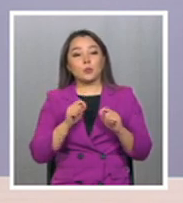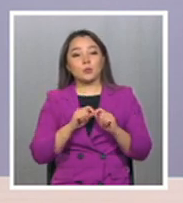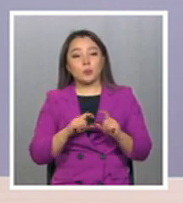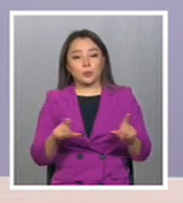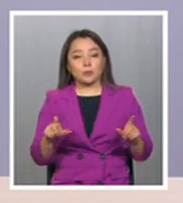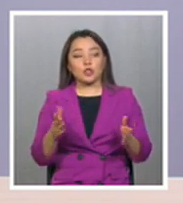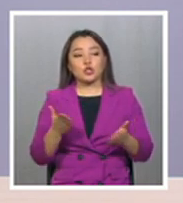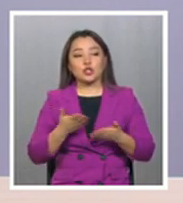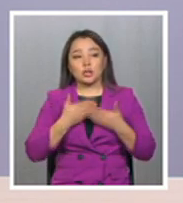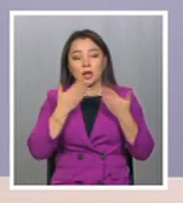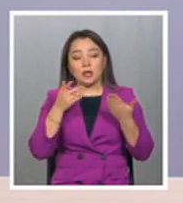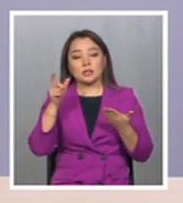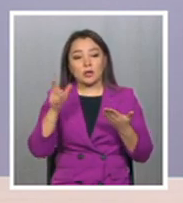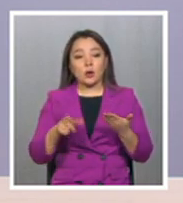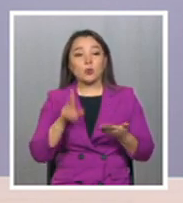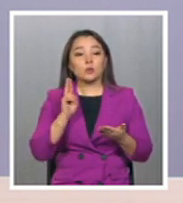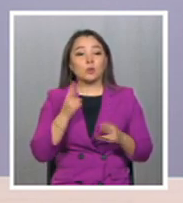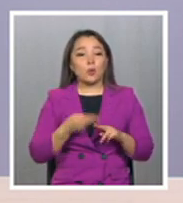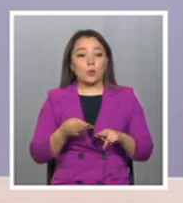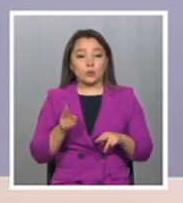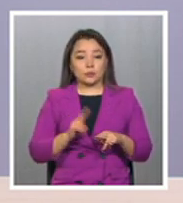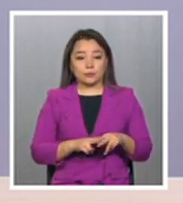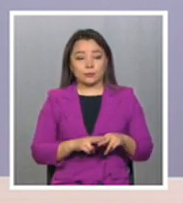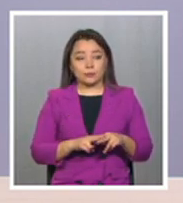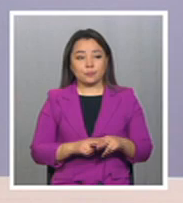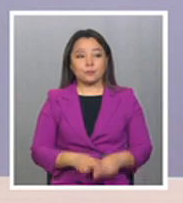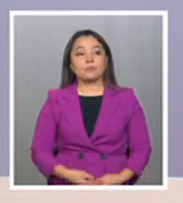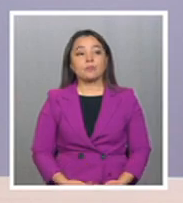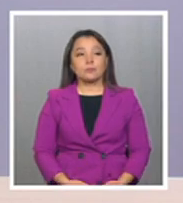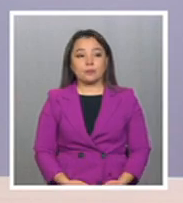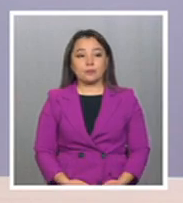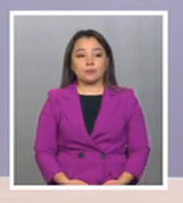– читатель. Кто он?